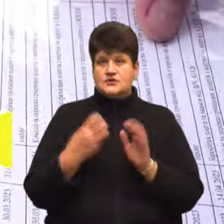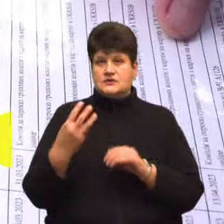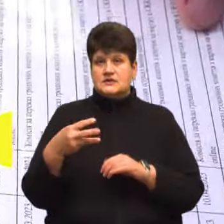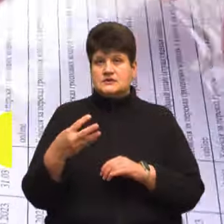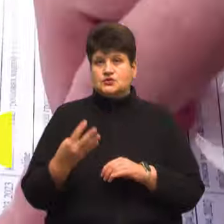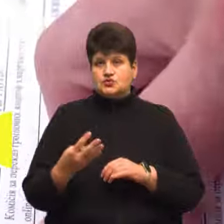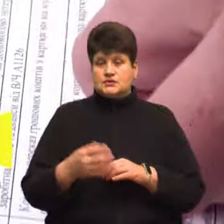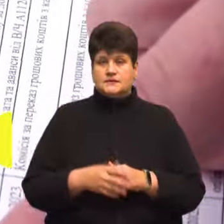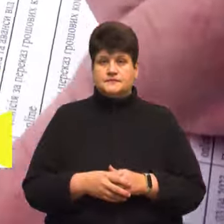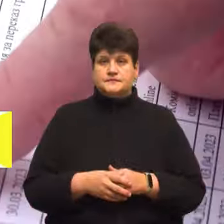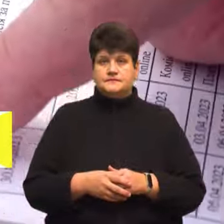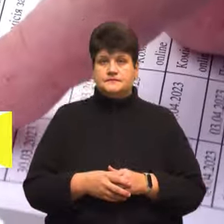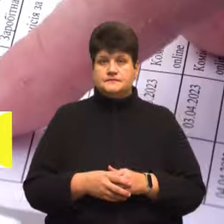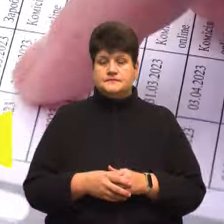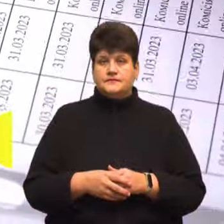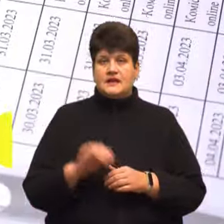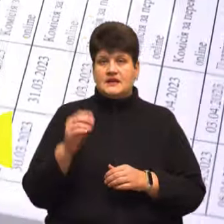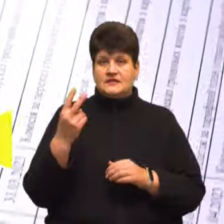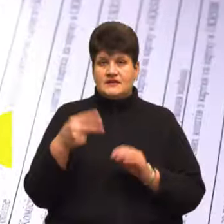23934 та